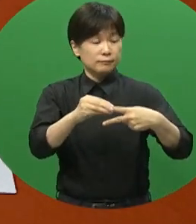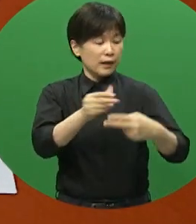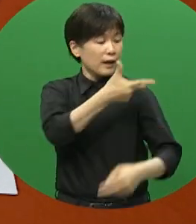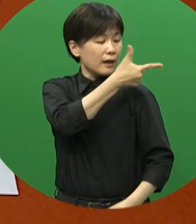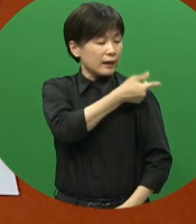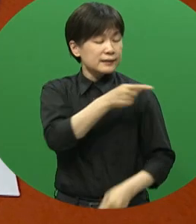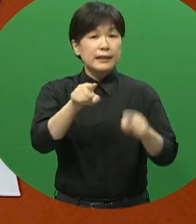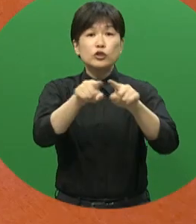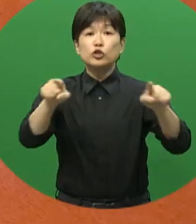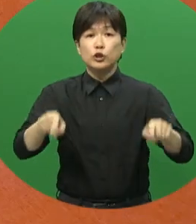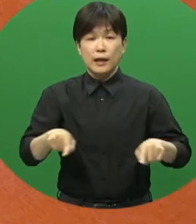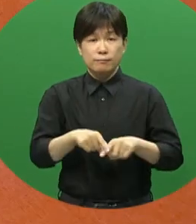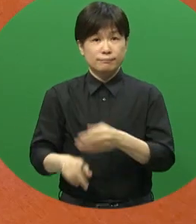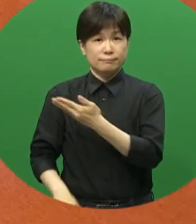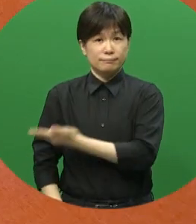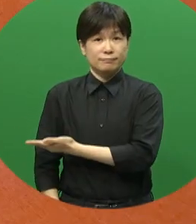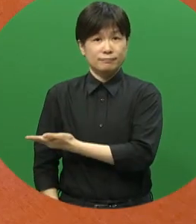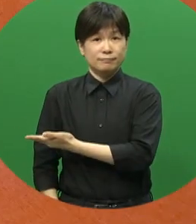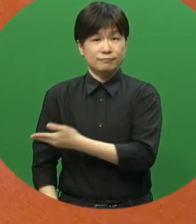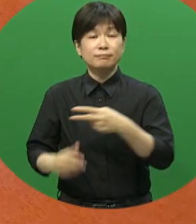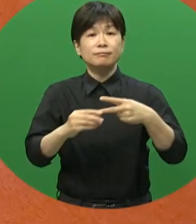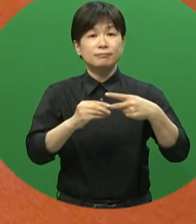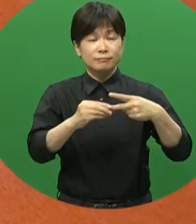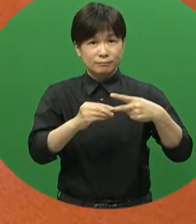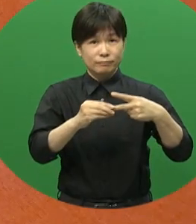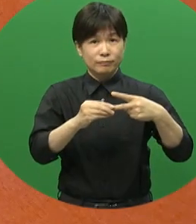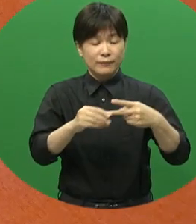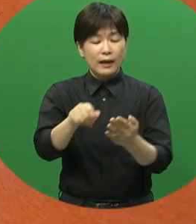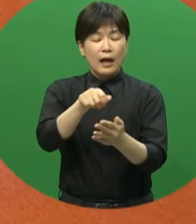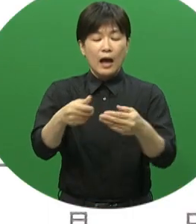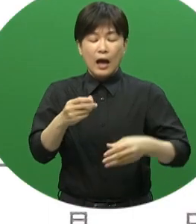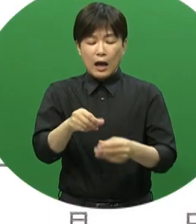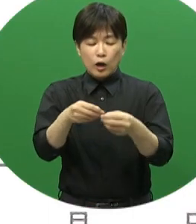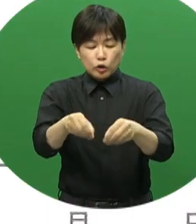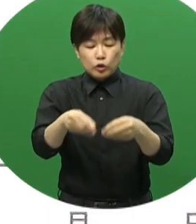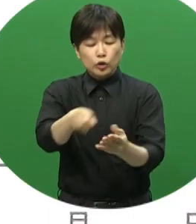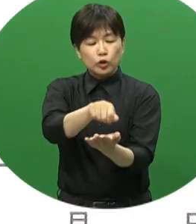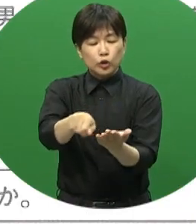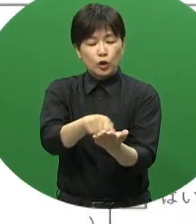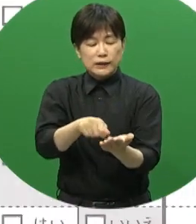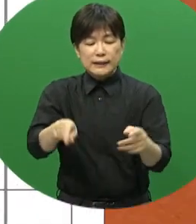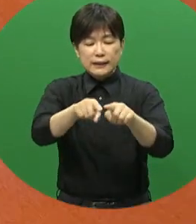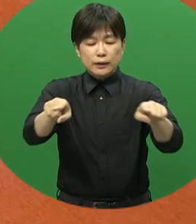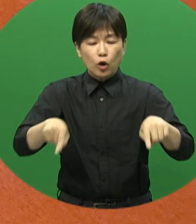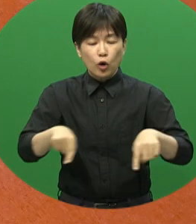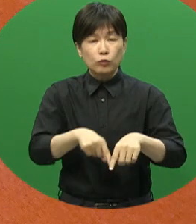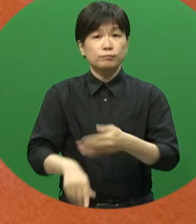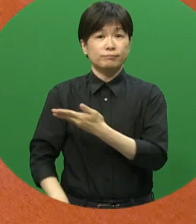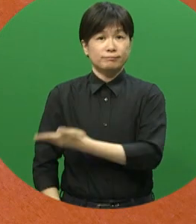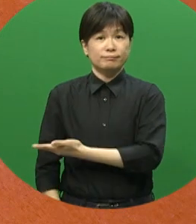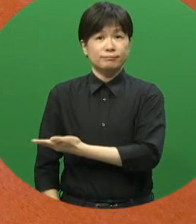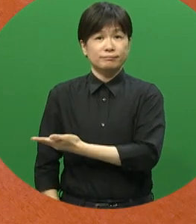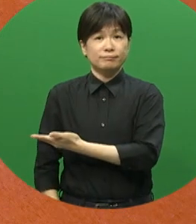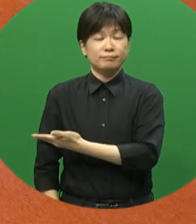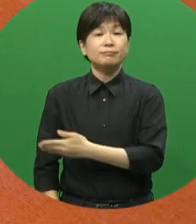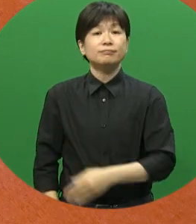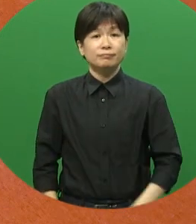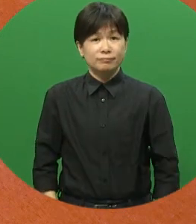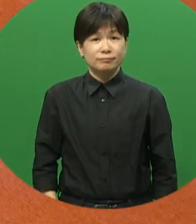票が届きます。こちらが接種券、こちらが予診票です